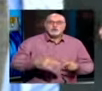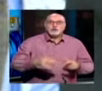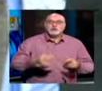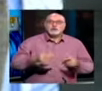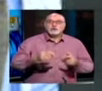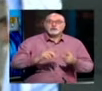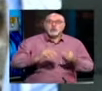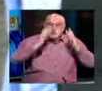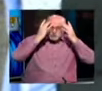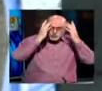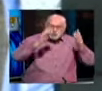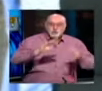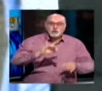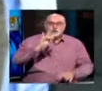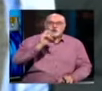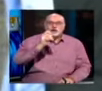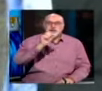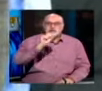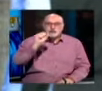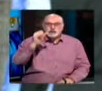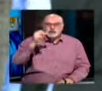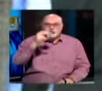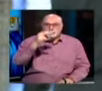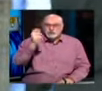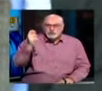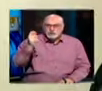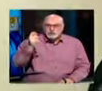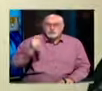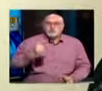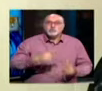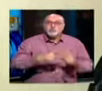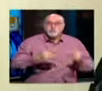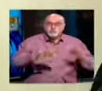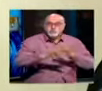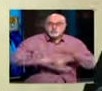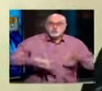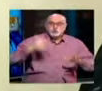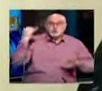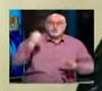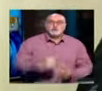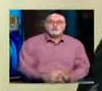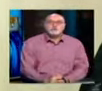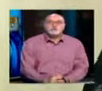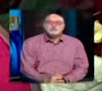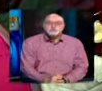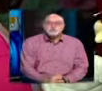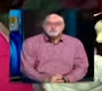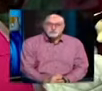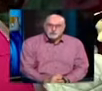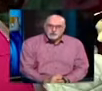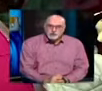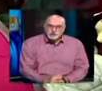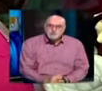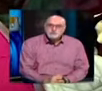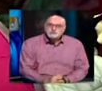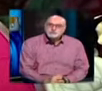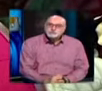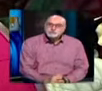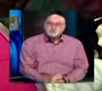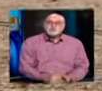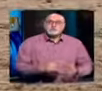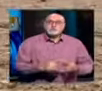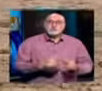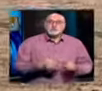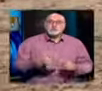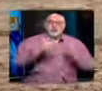مستقبلا للثقافة البيضانية في خضم المتغيرات. بدورها الجزائر والصحراء الغربية تعكس امتداد هذه